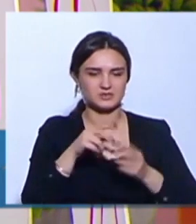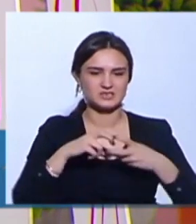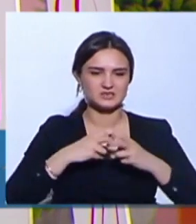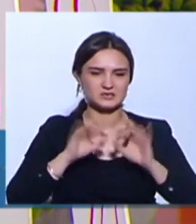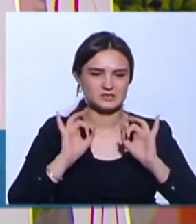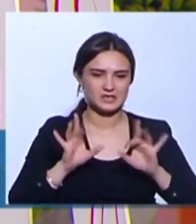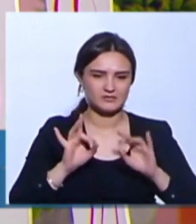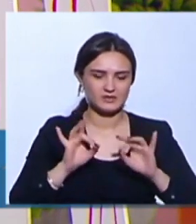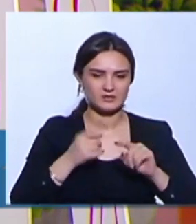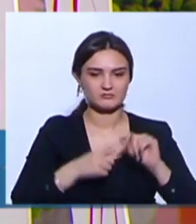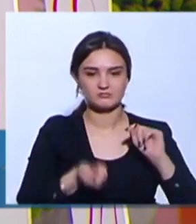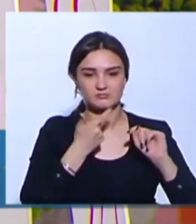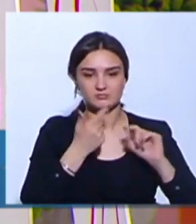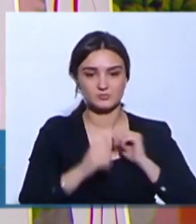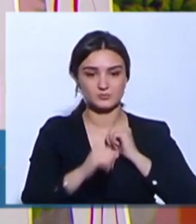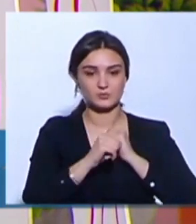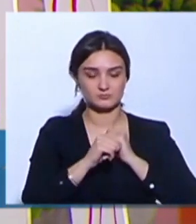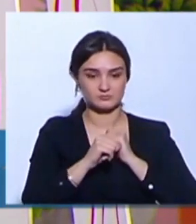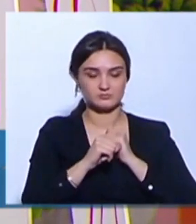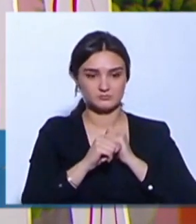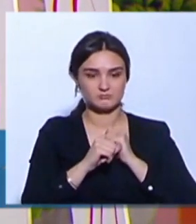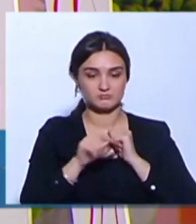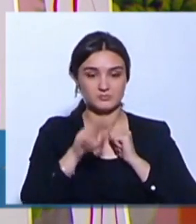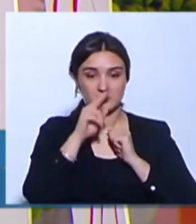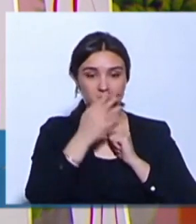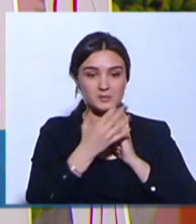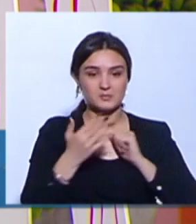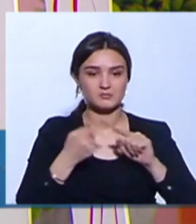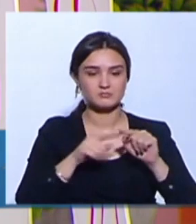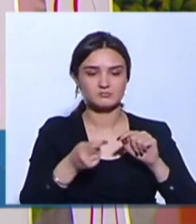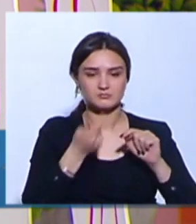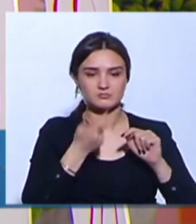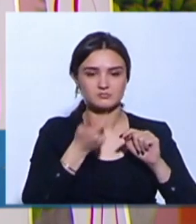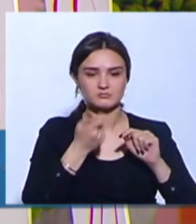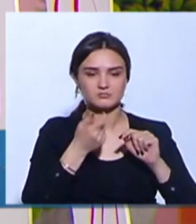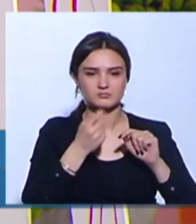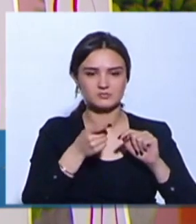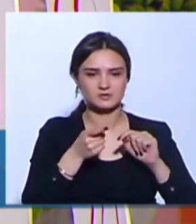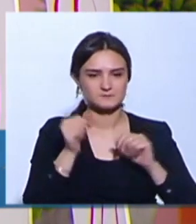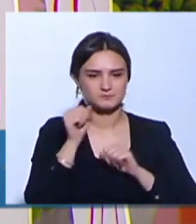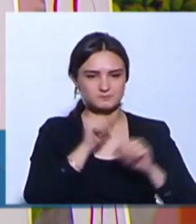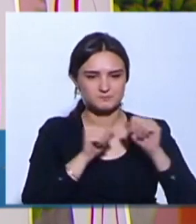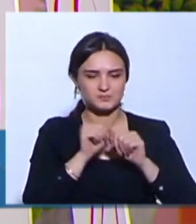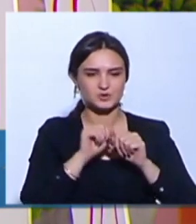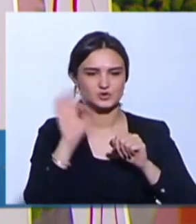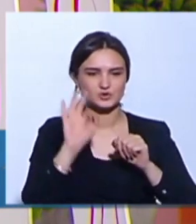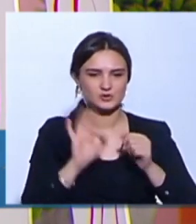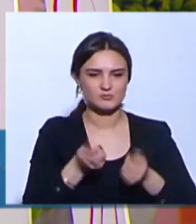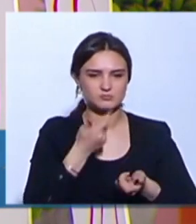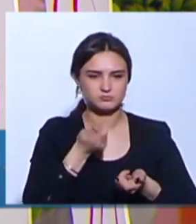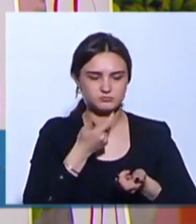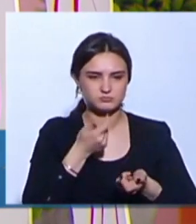სახსრების ტკივილის გამო გამოიყენეთ, ამ პრეპარატებს იყენებდით დაუდევრად, ხშირ